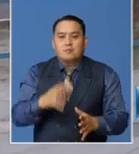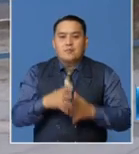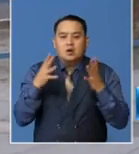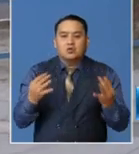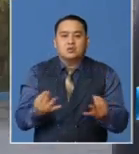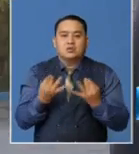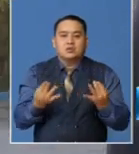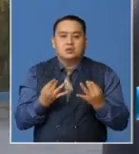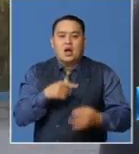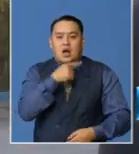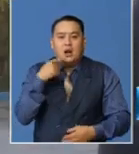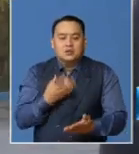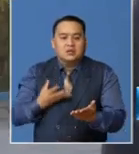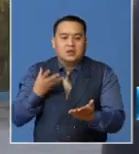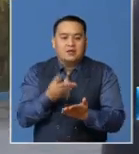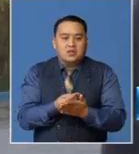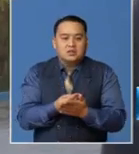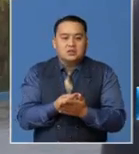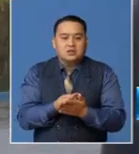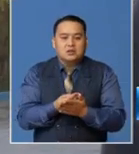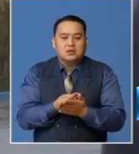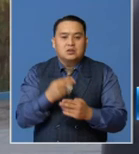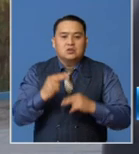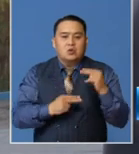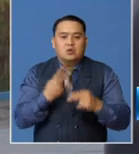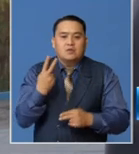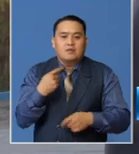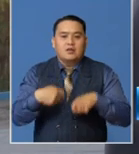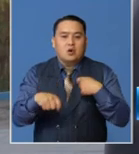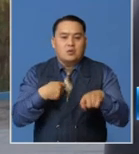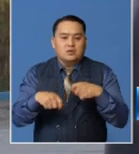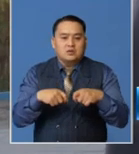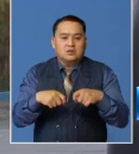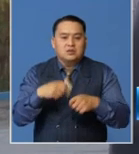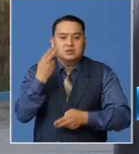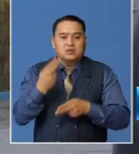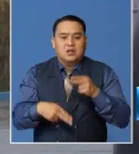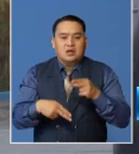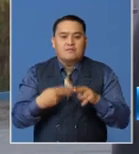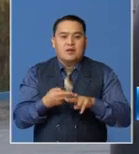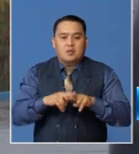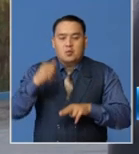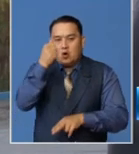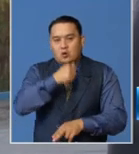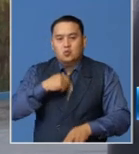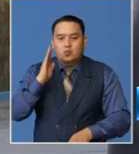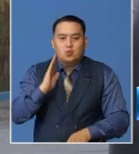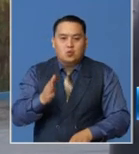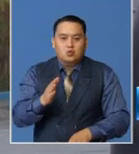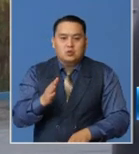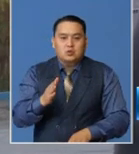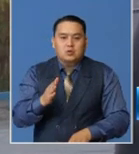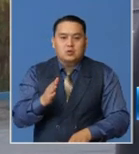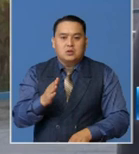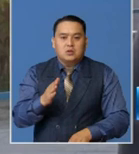со стороны российских инвесторов у нас челябинцы начали строить два торговых центра в завершение 1 в этом как-то даже если по крайне мере коробку под